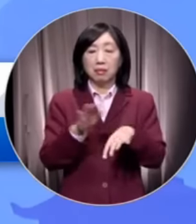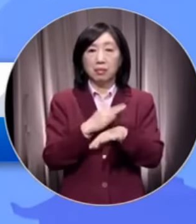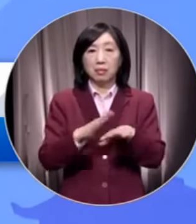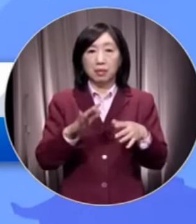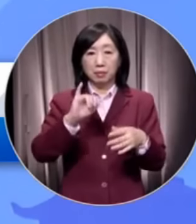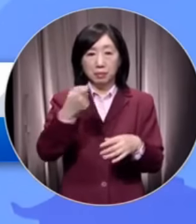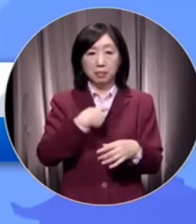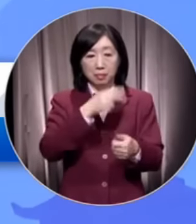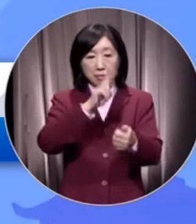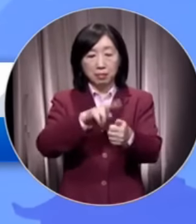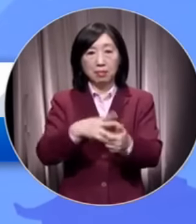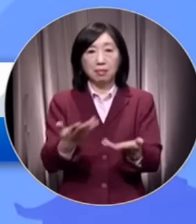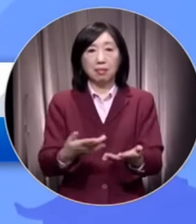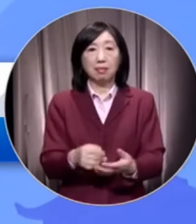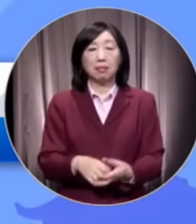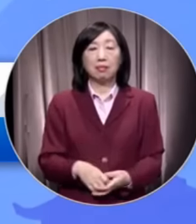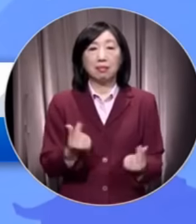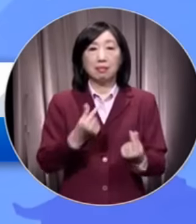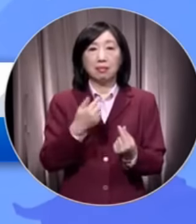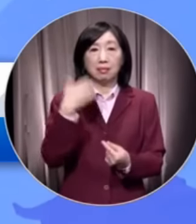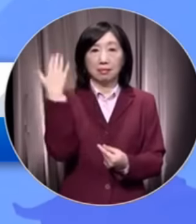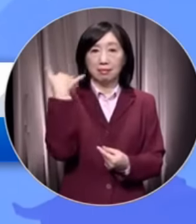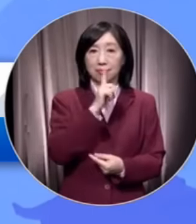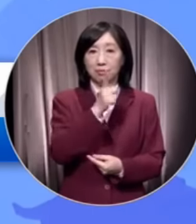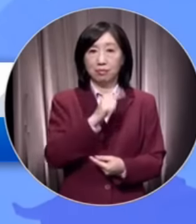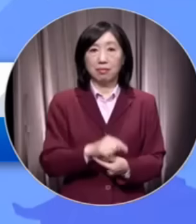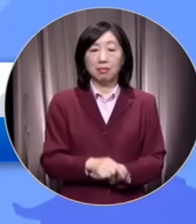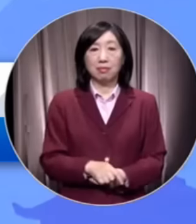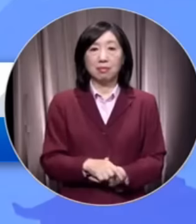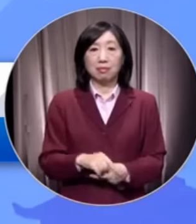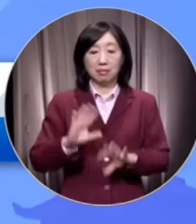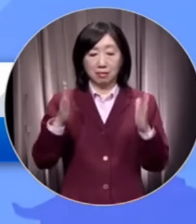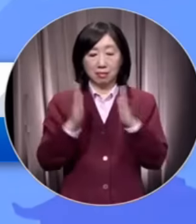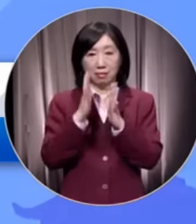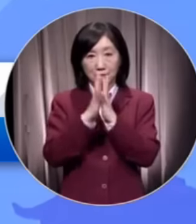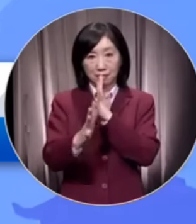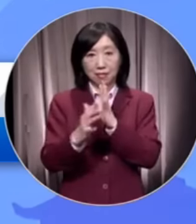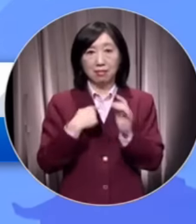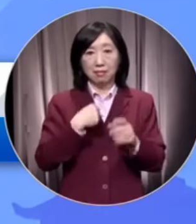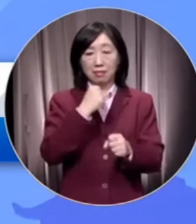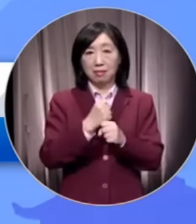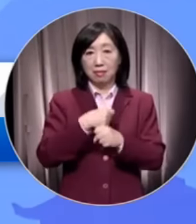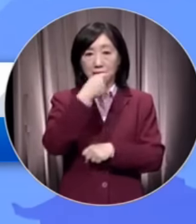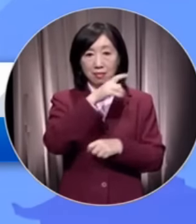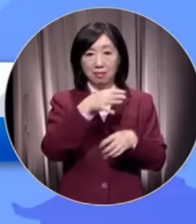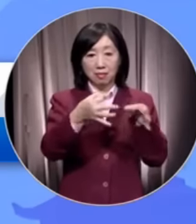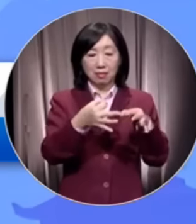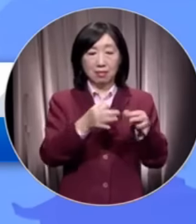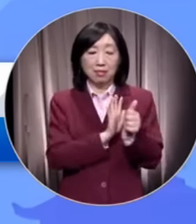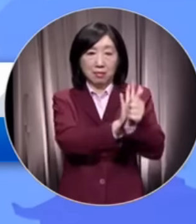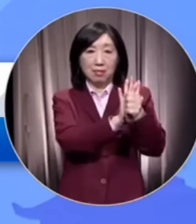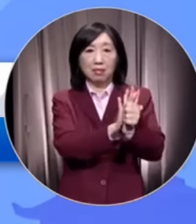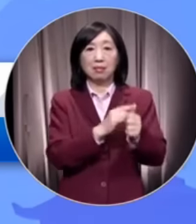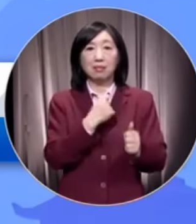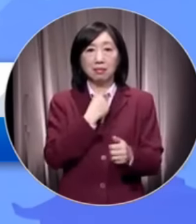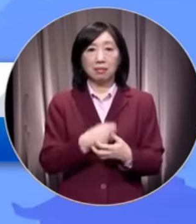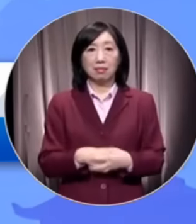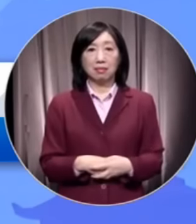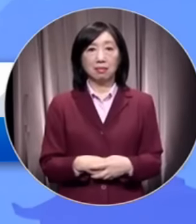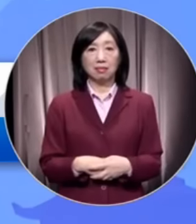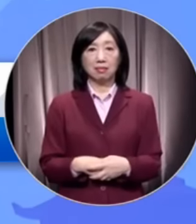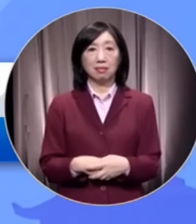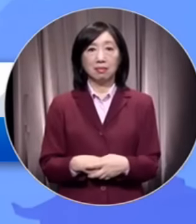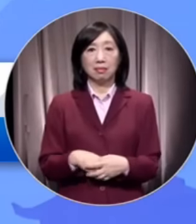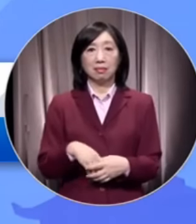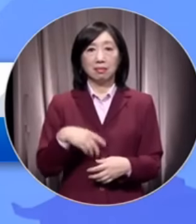的竞争。以至于我曾经说过，我们要组国家队，我们要做台商最大的后盾。另外